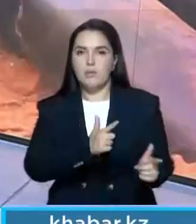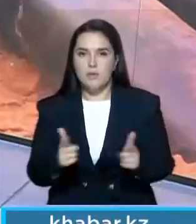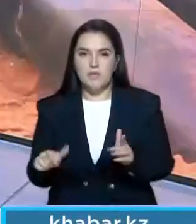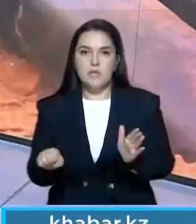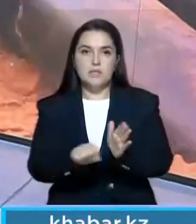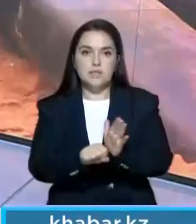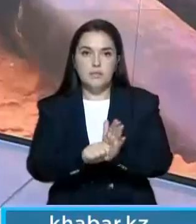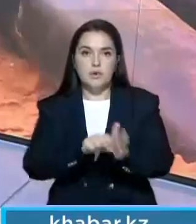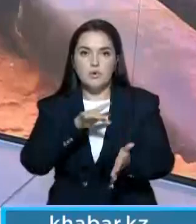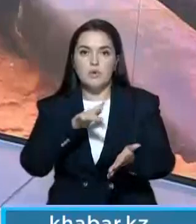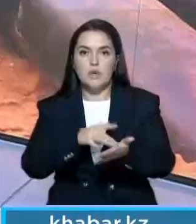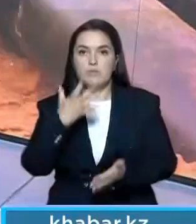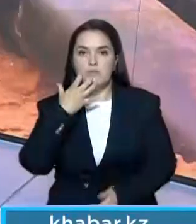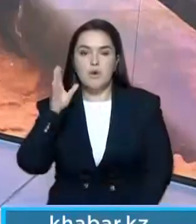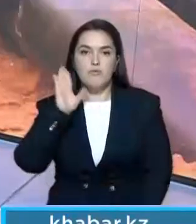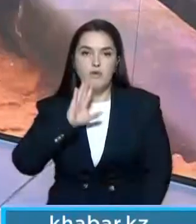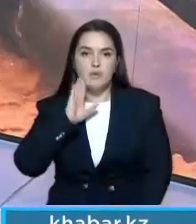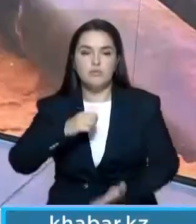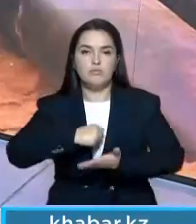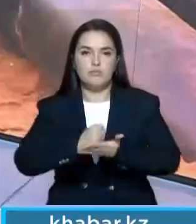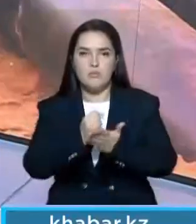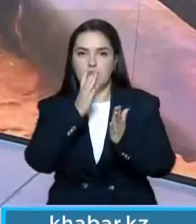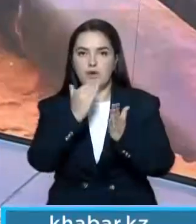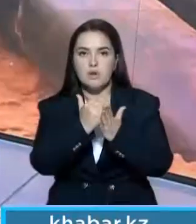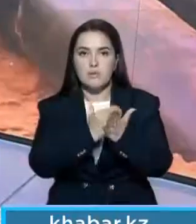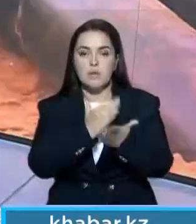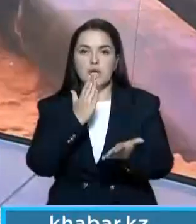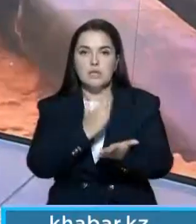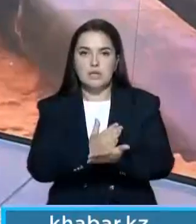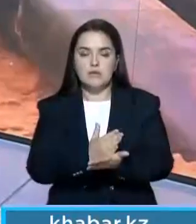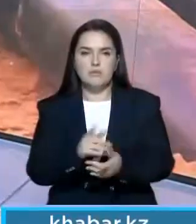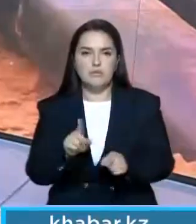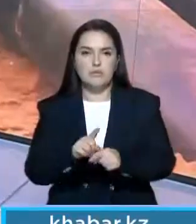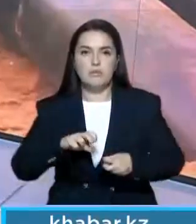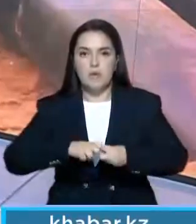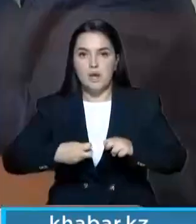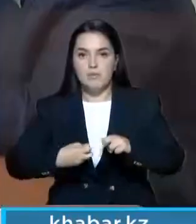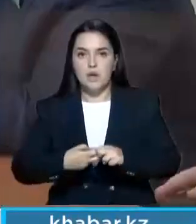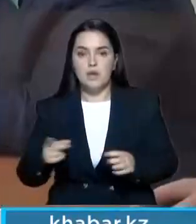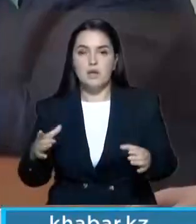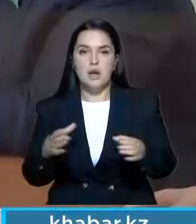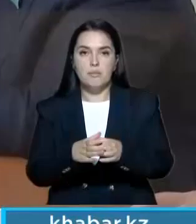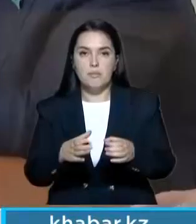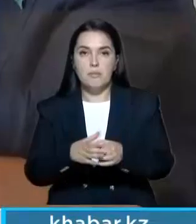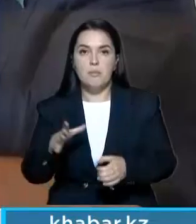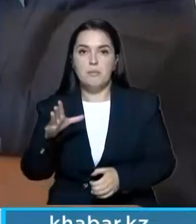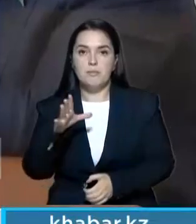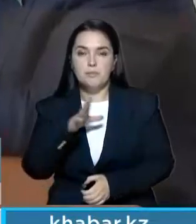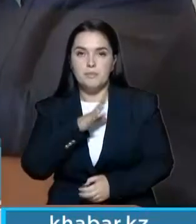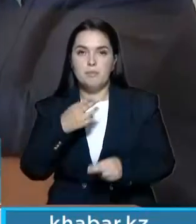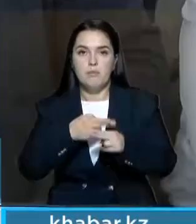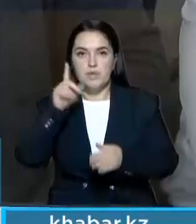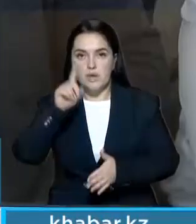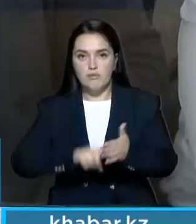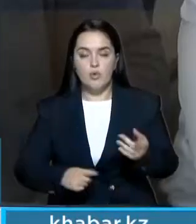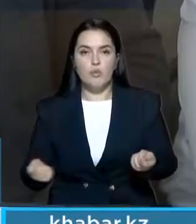предприятии, обеспечивающем город теплом и водой, идет согласно утвержденному графику. Однако есть проблемы. Компанию, которая долгие годы находилась в